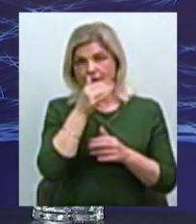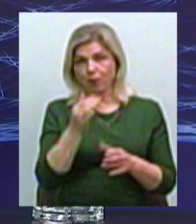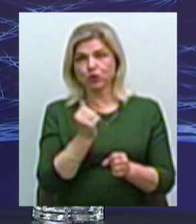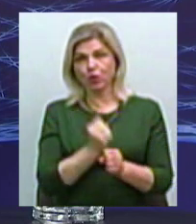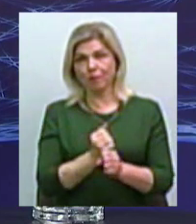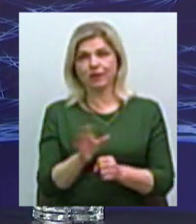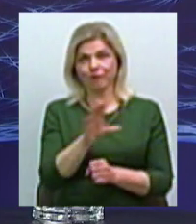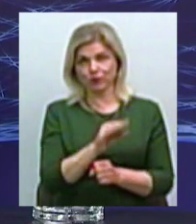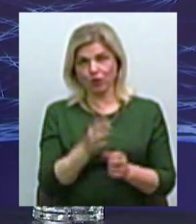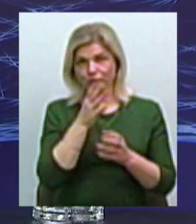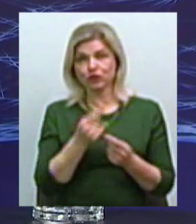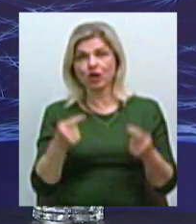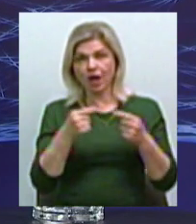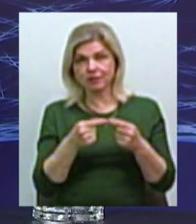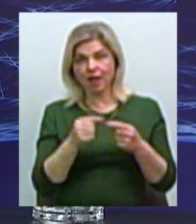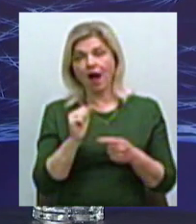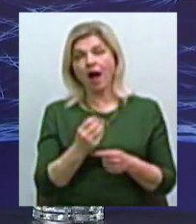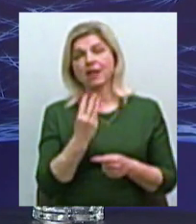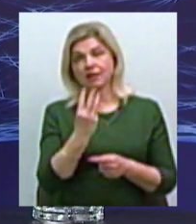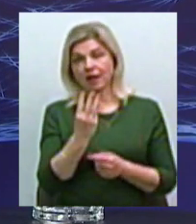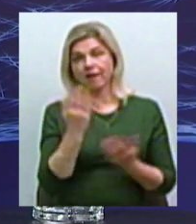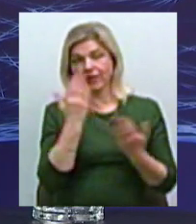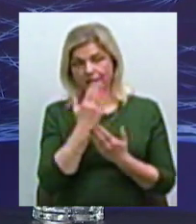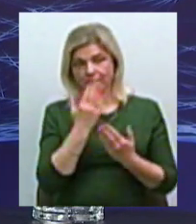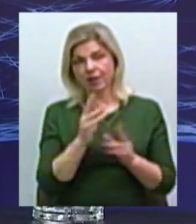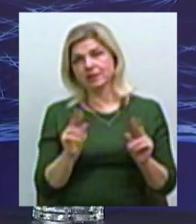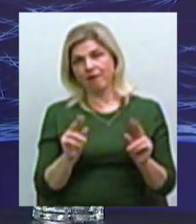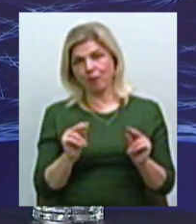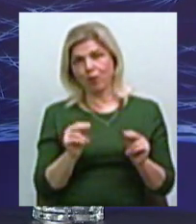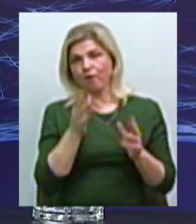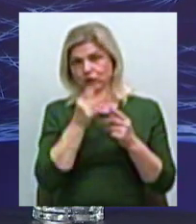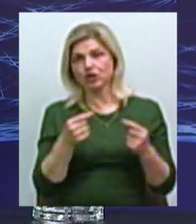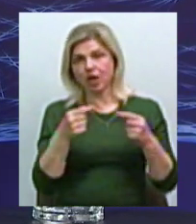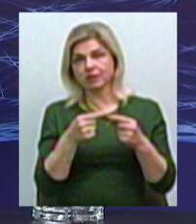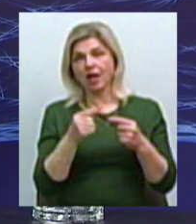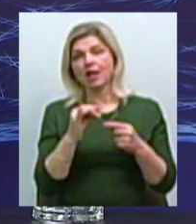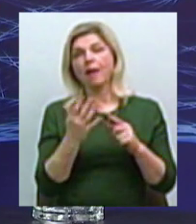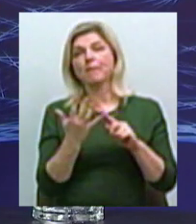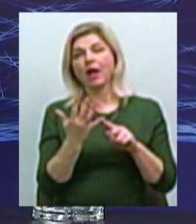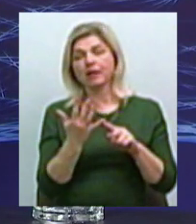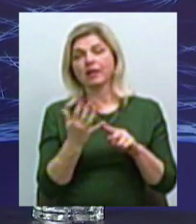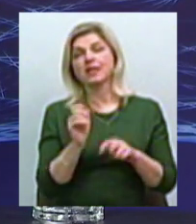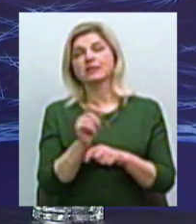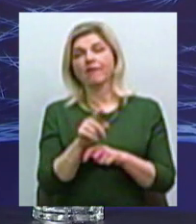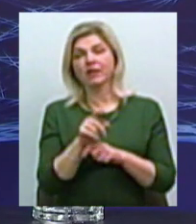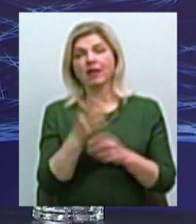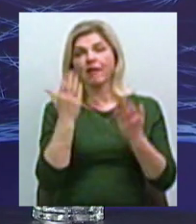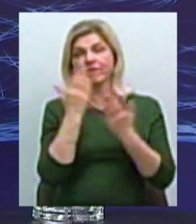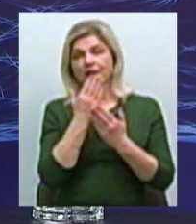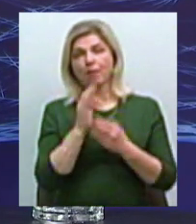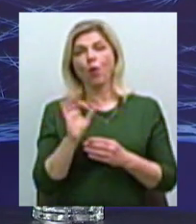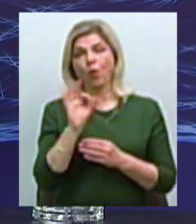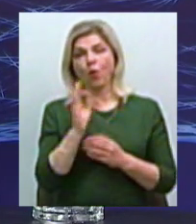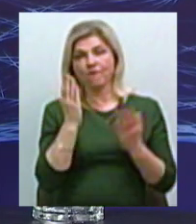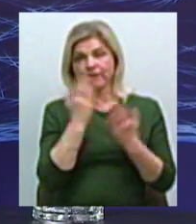вчасно. А ось три попередні ми вчасно, слава Богу. І п'ятий це було завдання, це фільм про фільм. Це